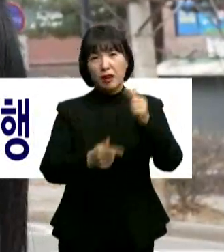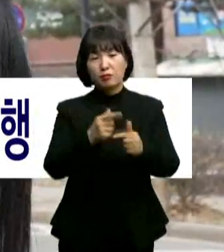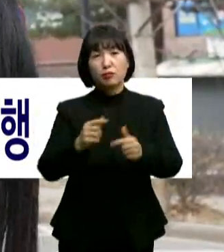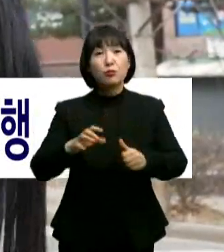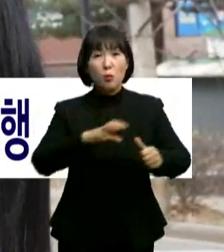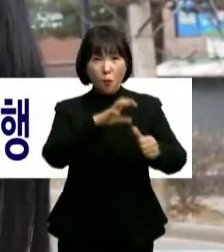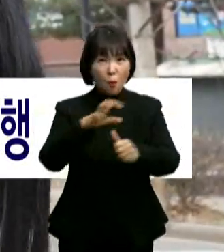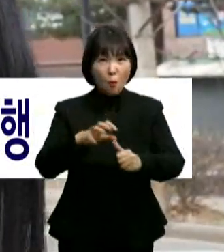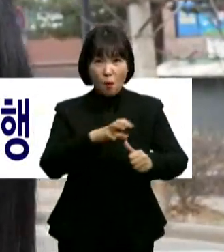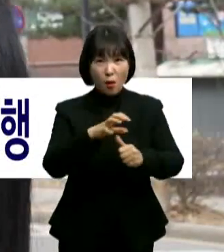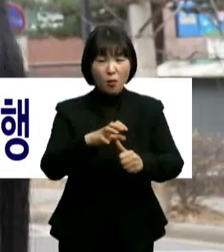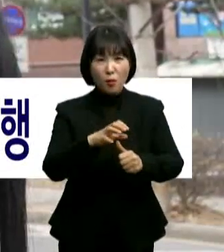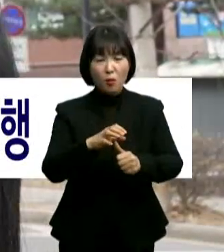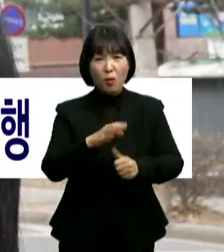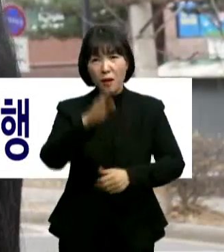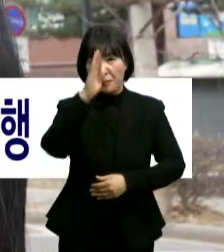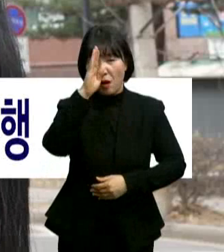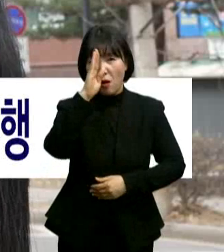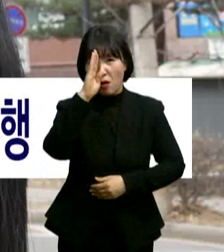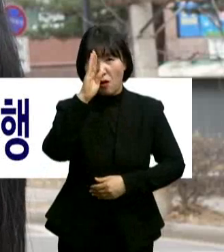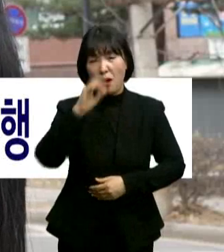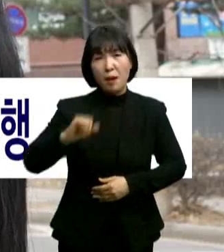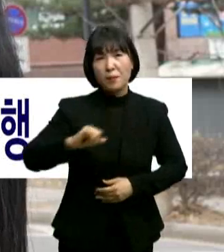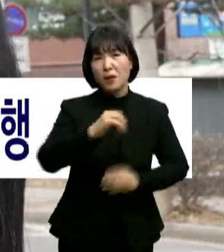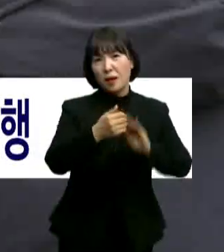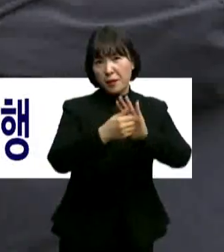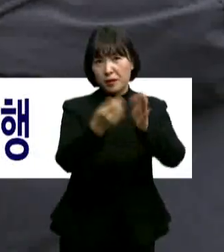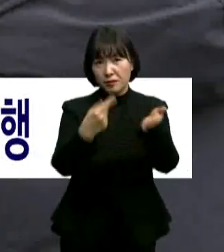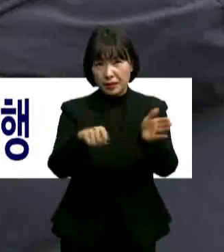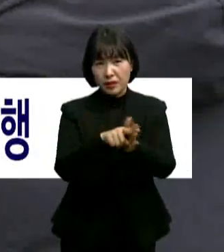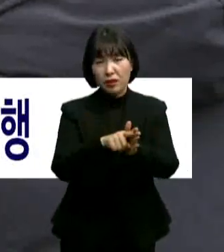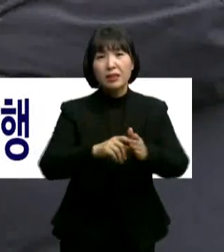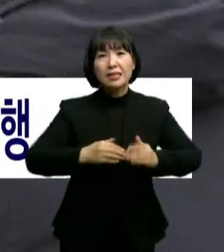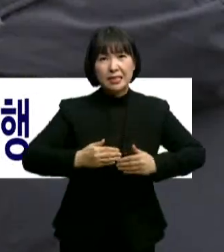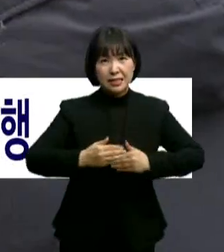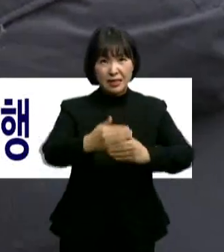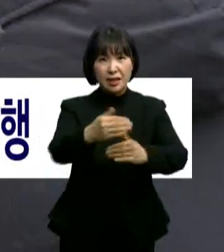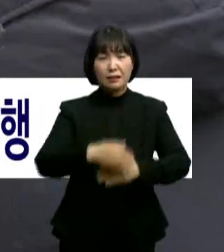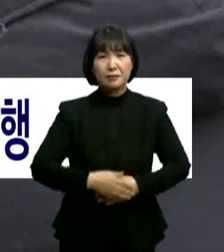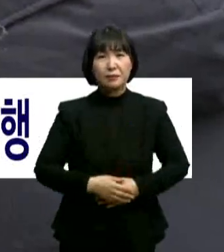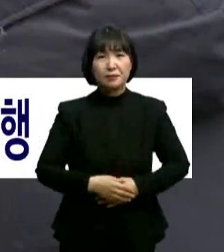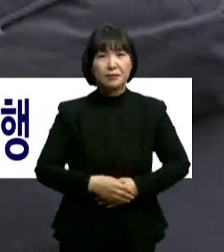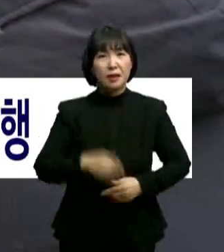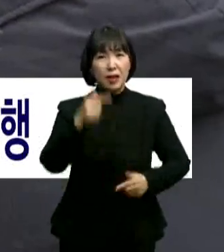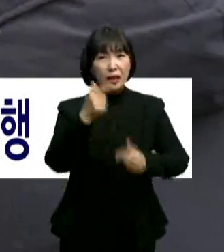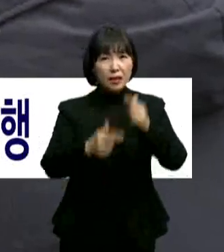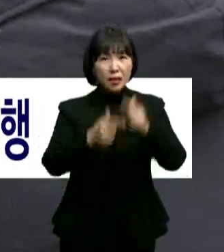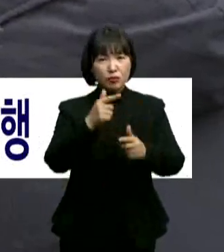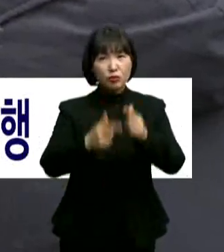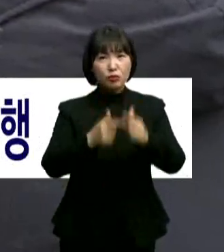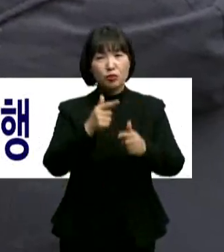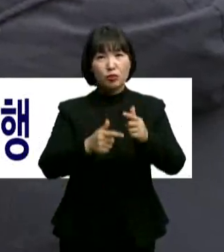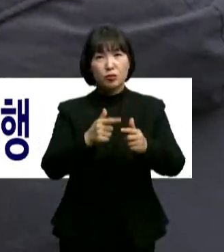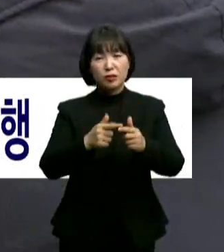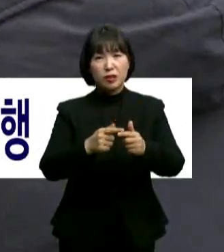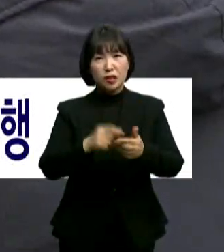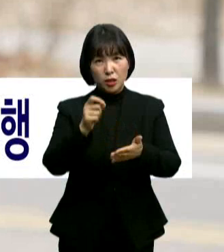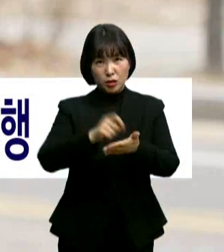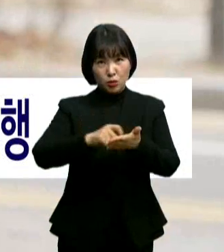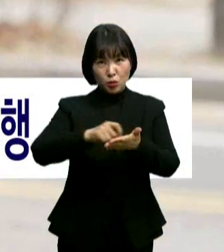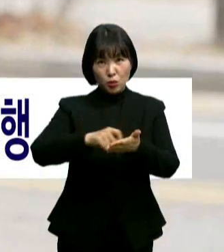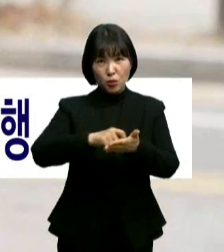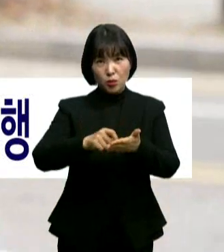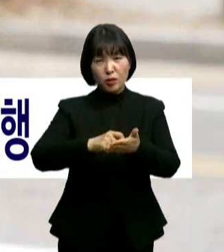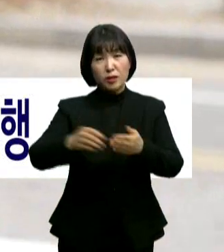각종 수목 병과 해충 방지를 목적으로 진행하였는데요 특히 가로수에서 붙인 손글씨 말에는